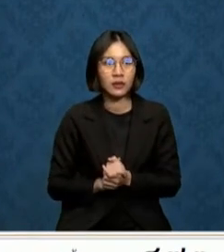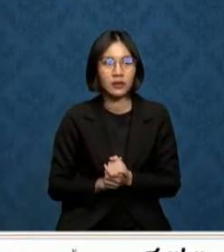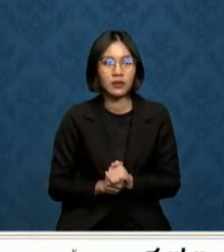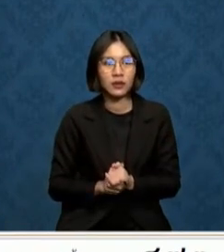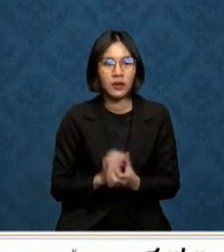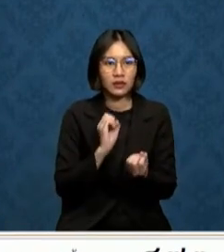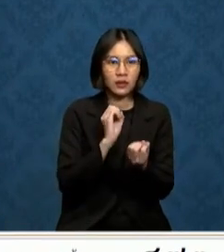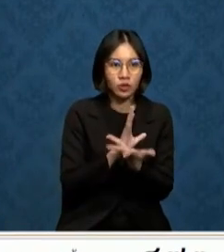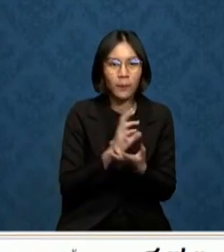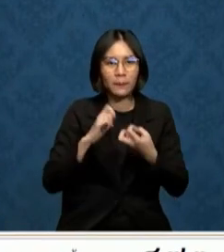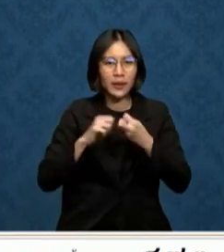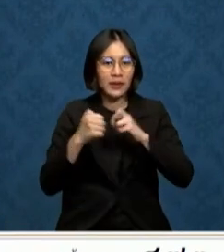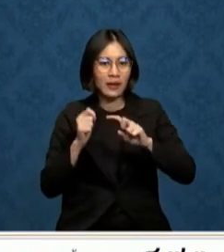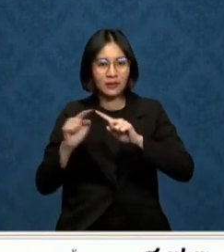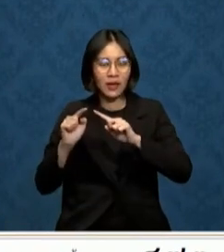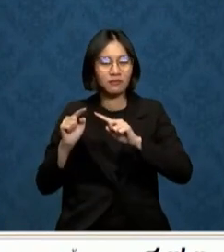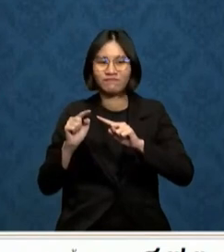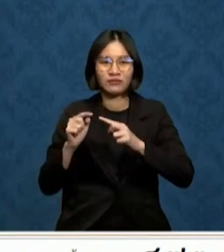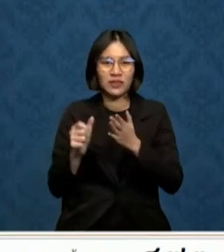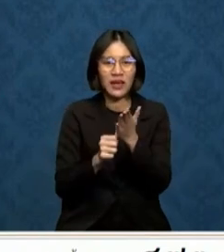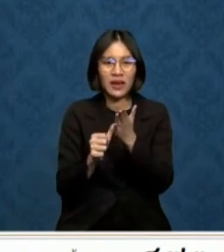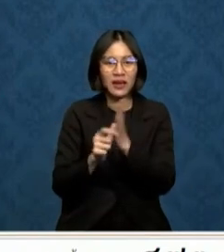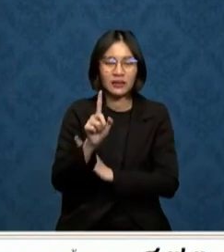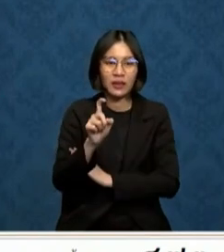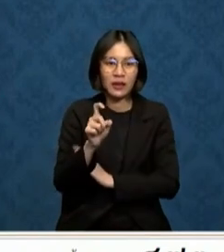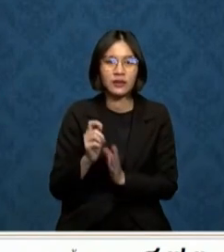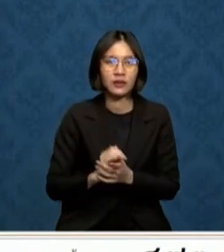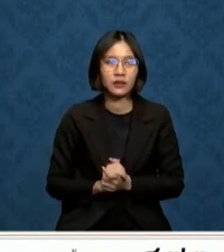รุนแรงที่เกิดขึ้นก่อนหน้านั้นท่านก็ไม่สามารถที่จะแก้ได้ไ